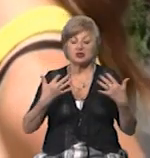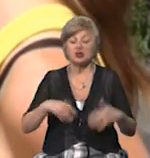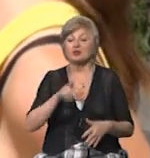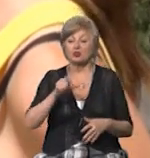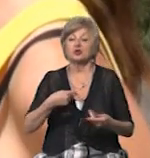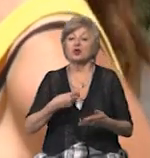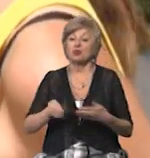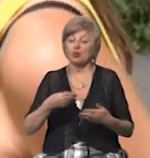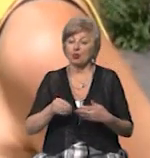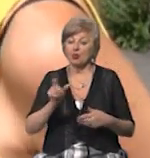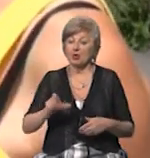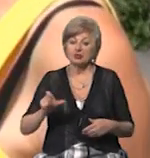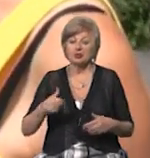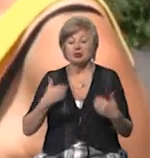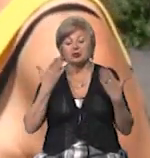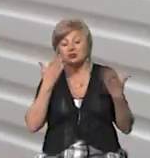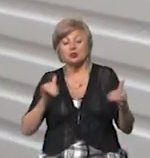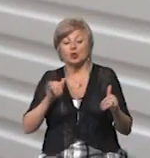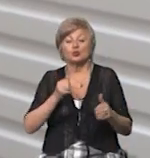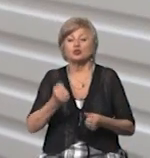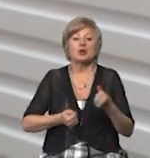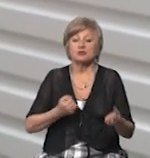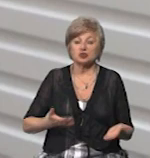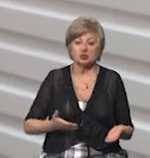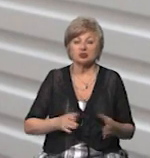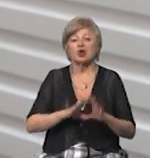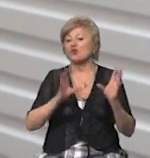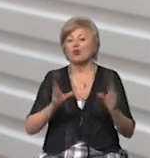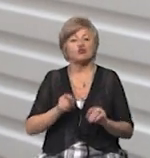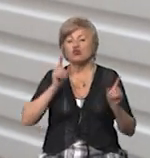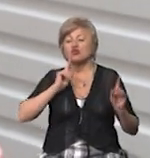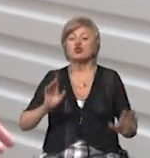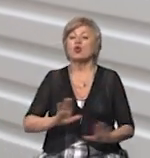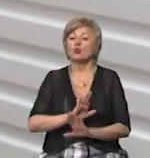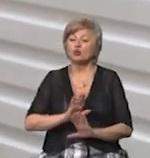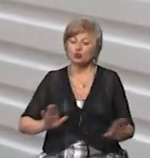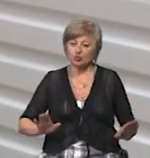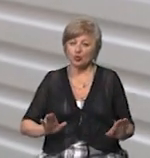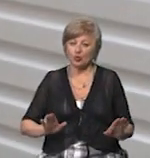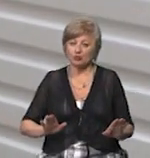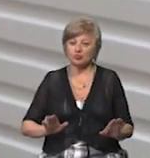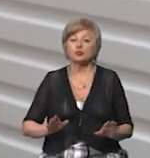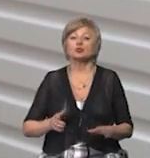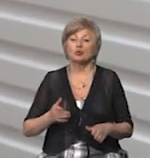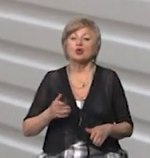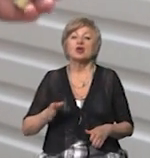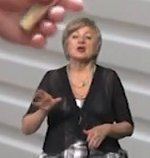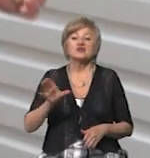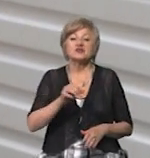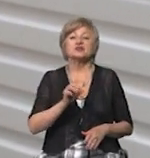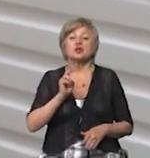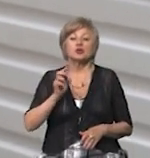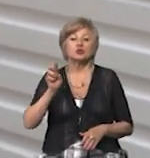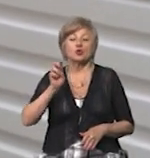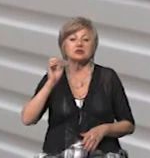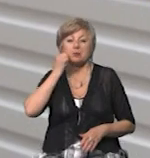Йдемо після робот і не знаємо, куди бігти. Взагалі це неудобно, я скажу. Взагалі це незручно, я скажу. Всі, хто з Бабурка